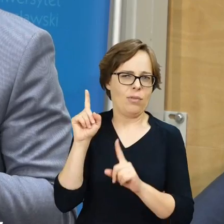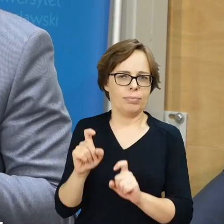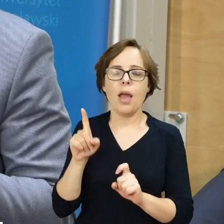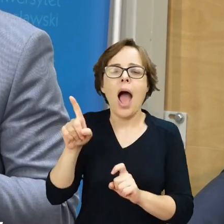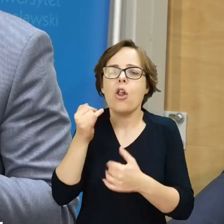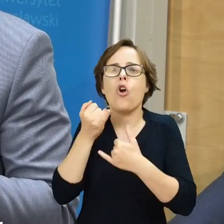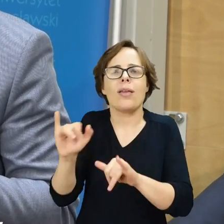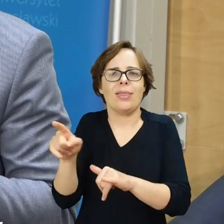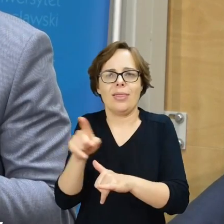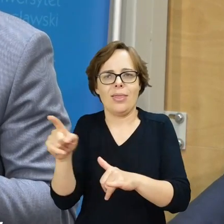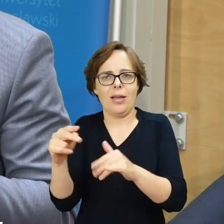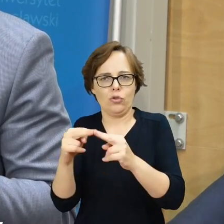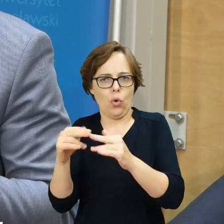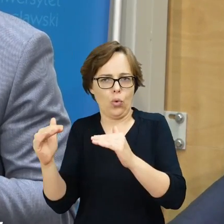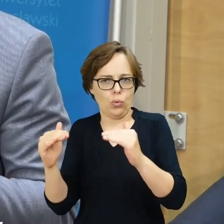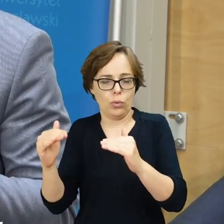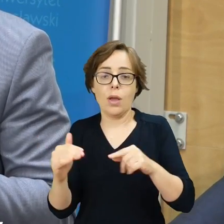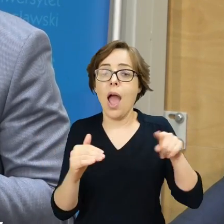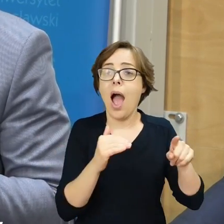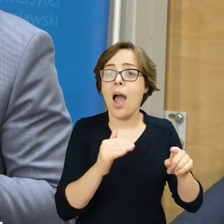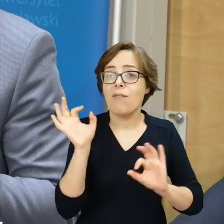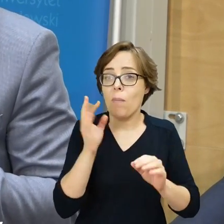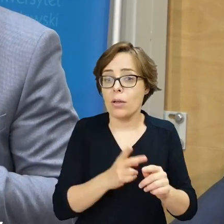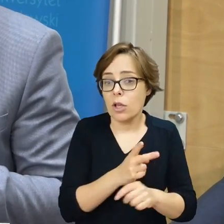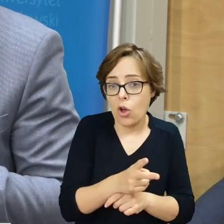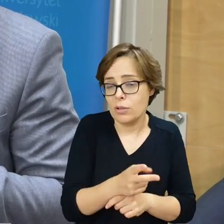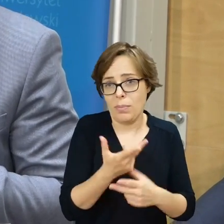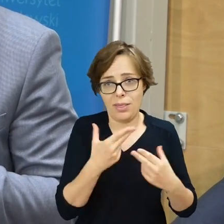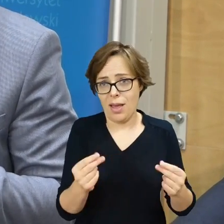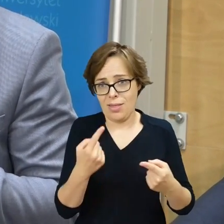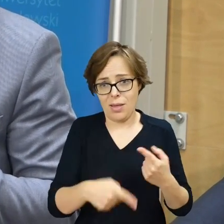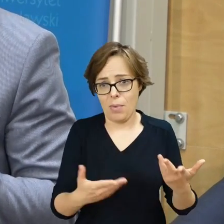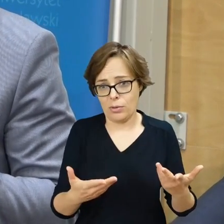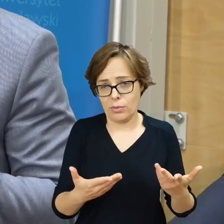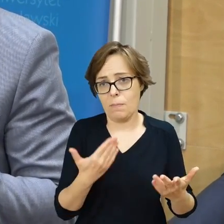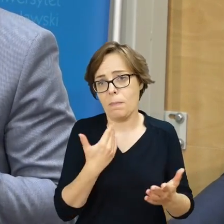stosunki. Natomiast w przypadku tego dostępu do informacji nie. I to też wydaje mi się taki argument